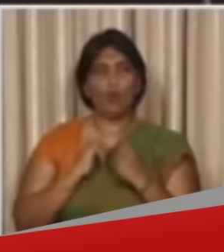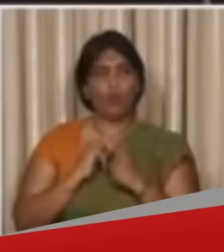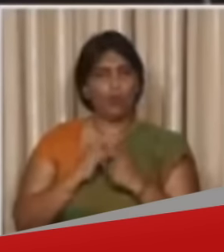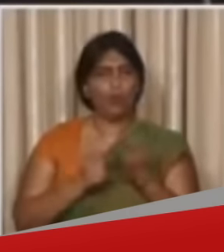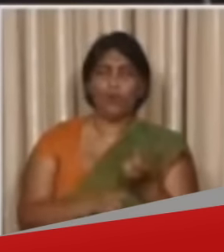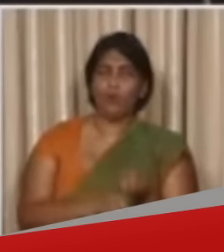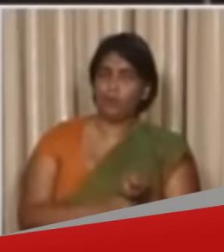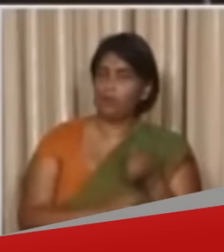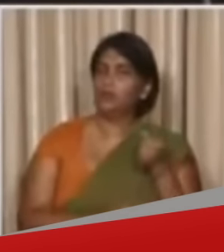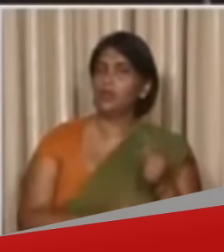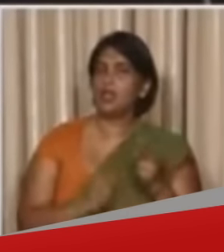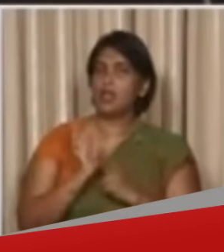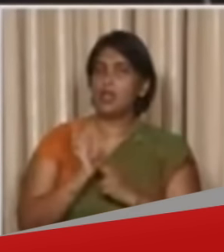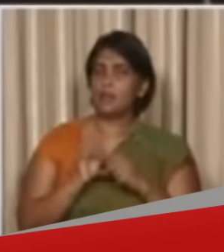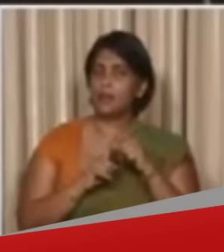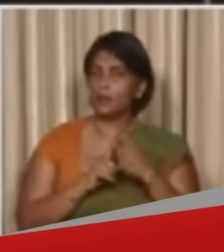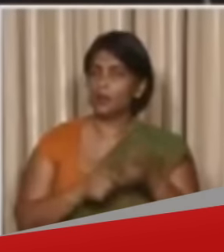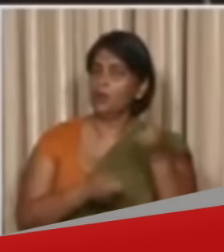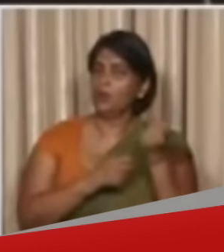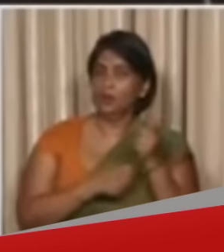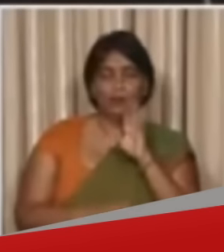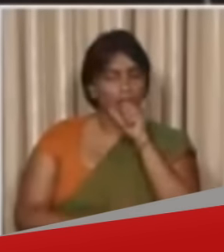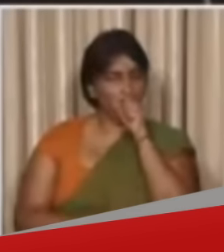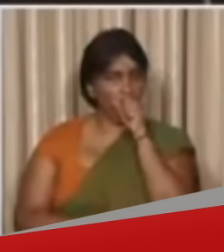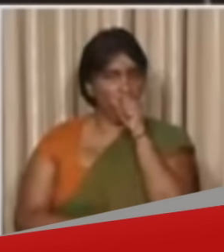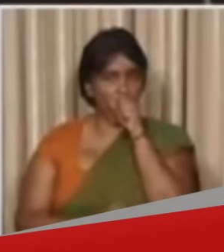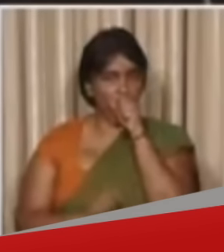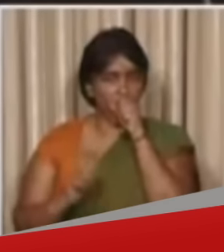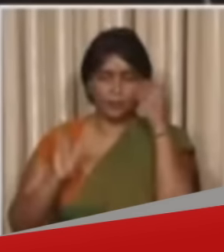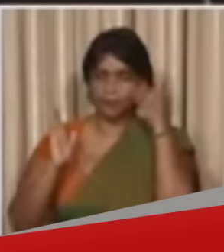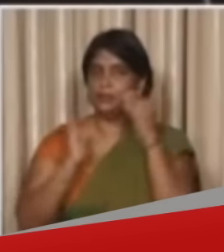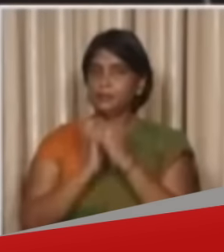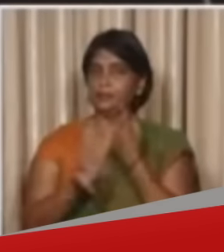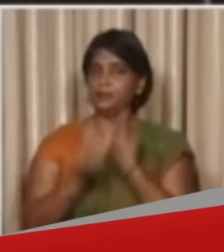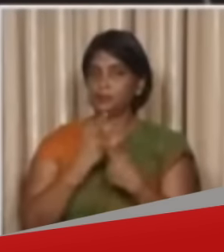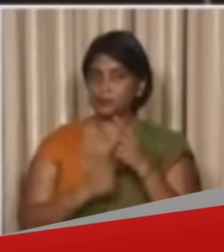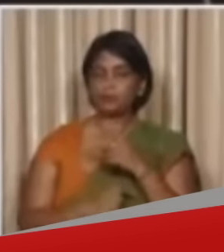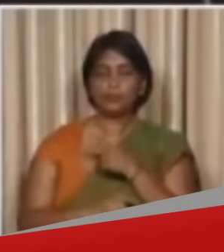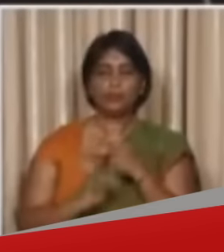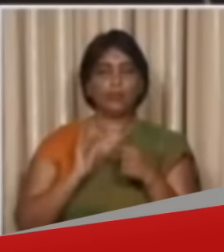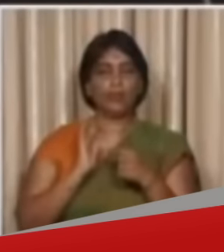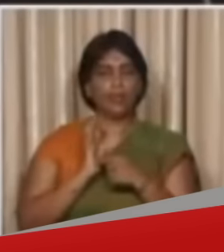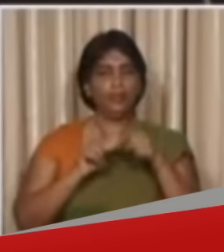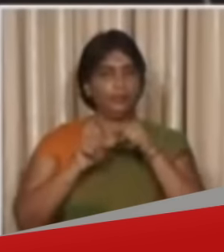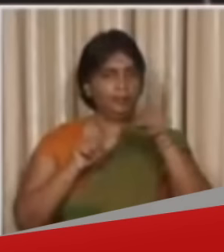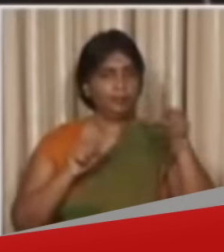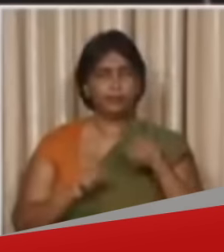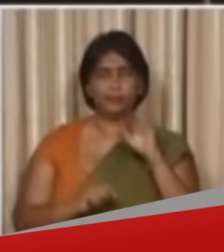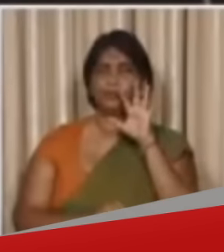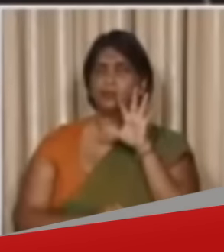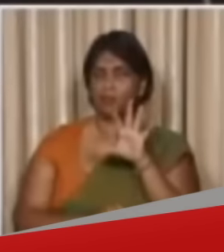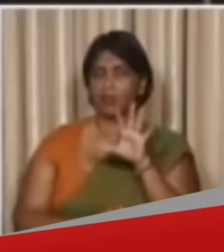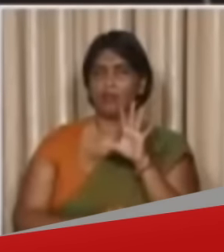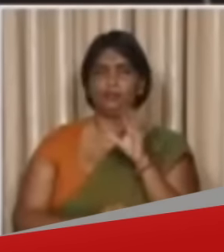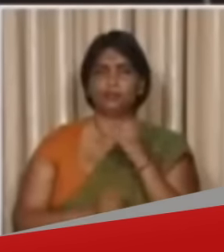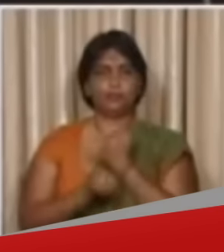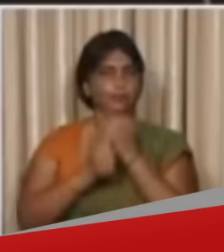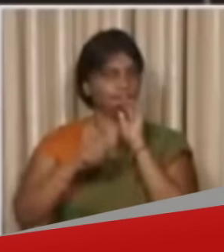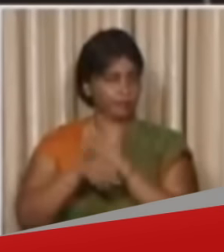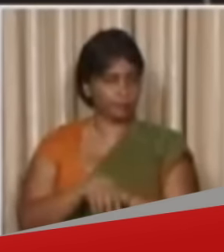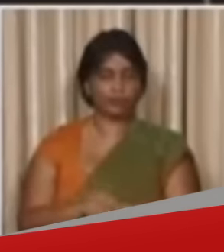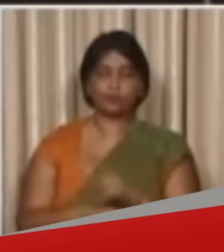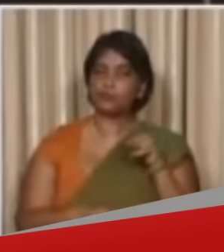දීම, නාමල් පෙරරා පහර දීම. මෙන්න මේ සම්බන්ධව විමර්ශනය කරද්දී ට්‍රිපොලි ප්ලැටූන් එකේ 5 දෙනෙක් අත්අඩංගුවට ගන්නවා බුද්ධියන්සෝල.